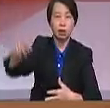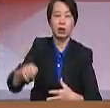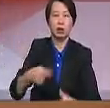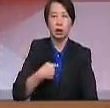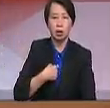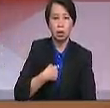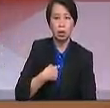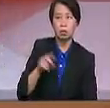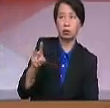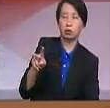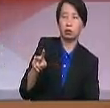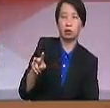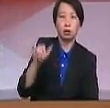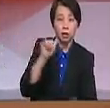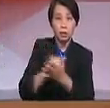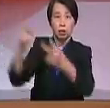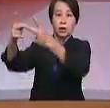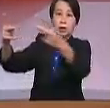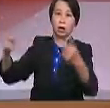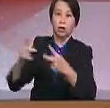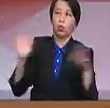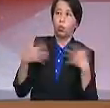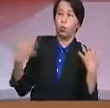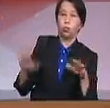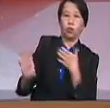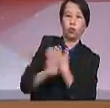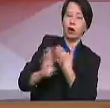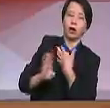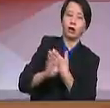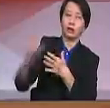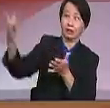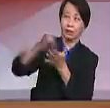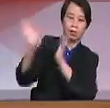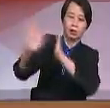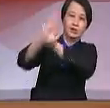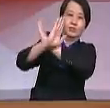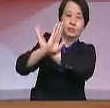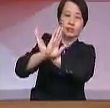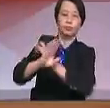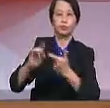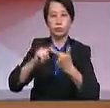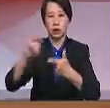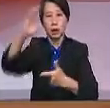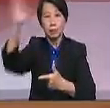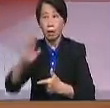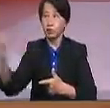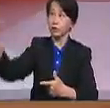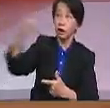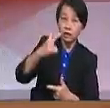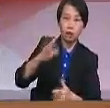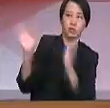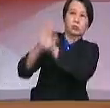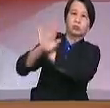Saya anggap itu sebagai satu kawasan yang risikonya tinggi. Di Brazil, kalau datang daripada Brazil, 2 juta